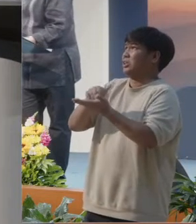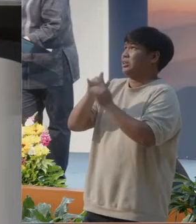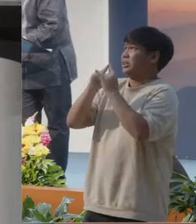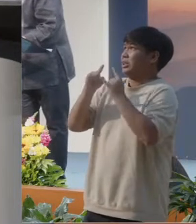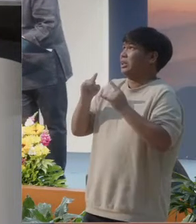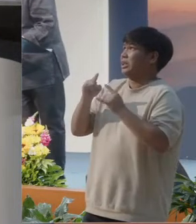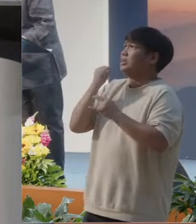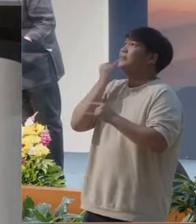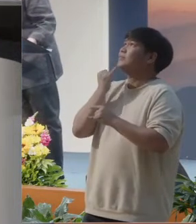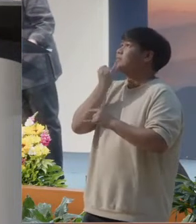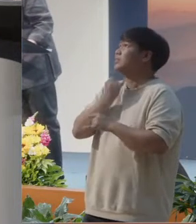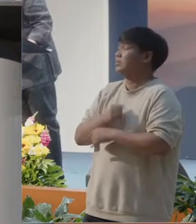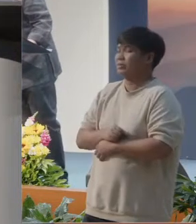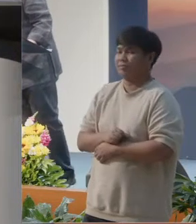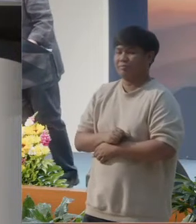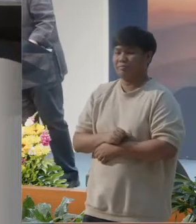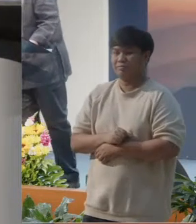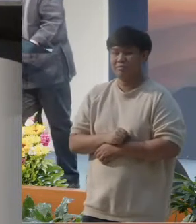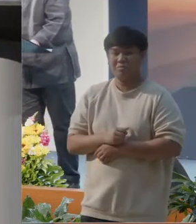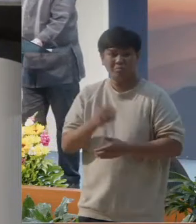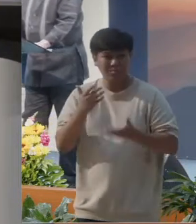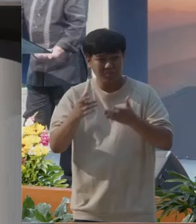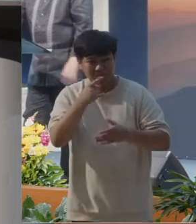Kadalasan ganun po ang nangyayari sa atin.